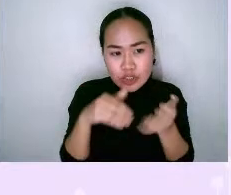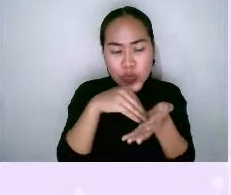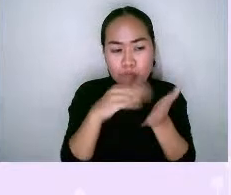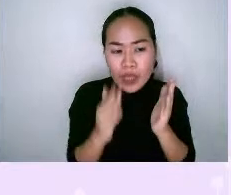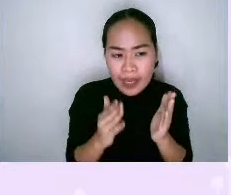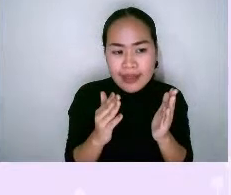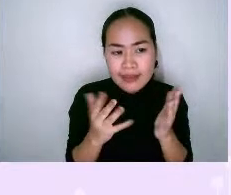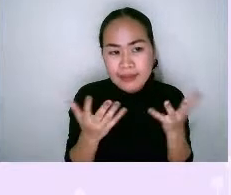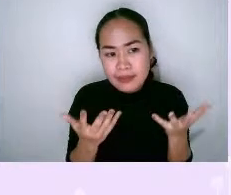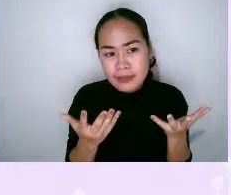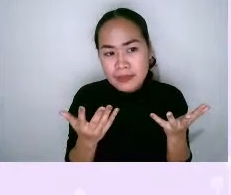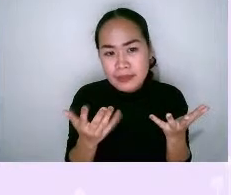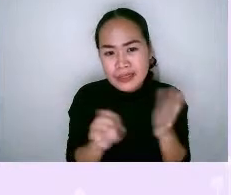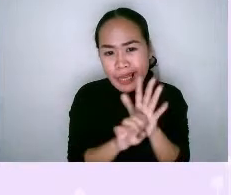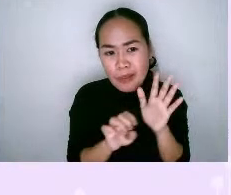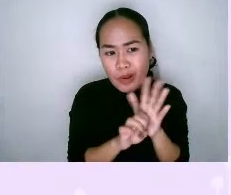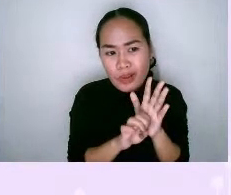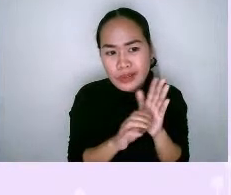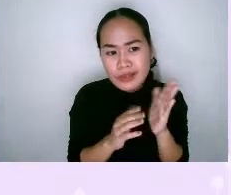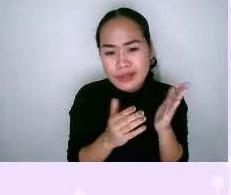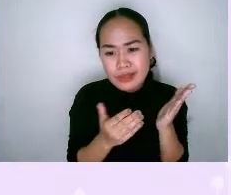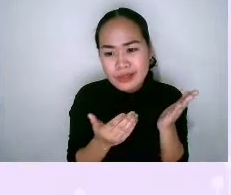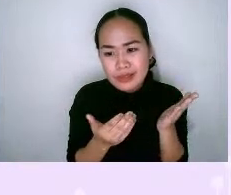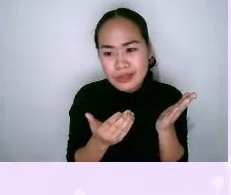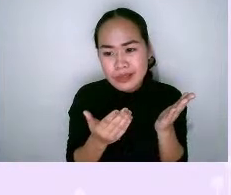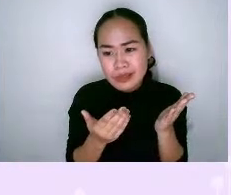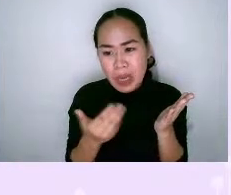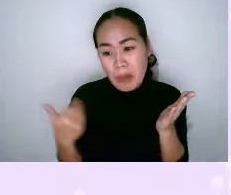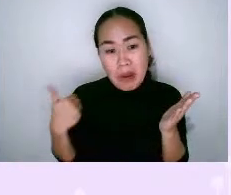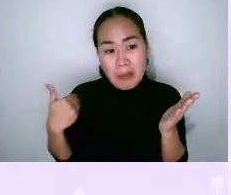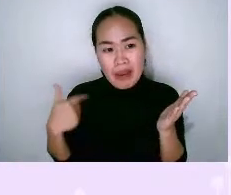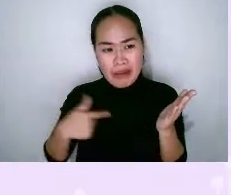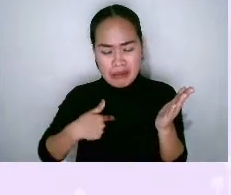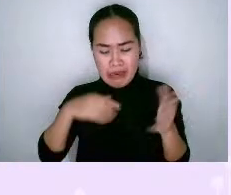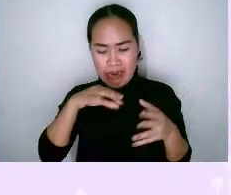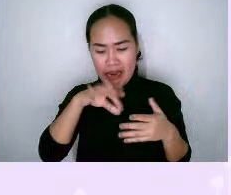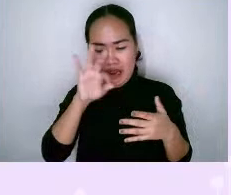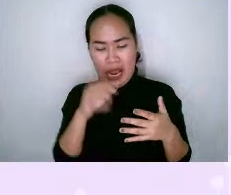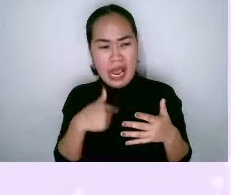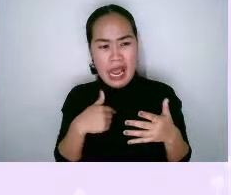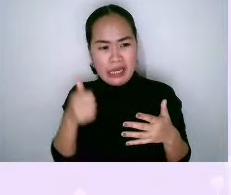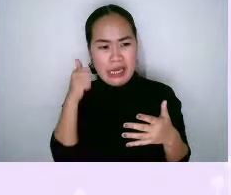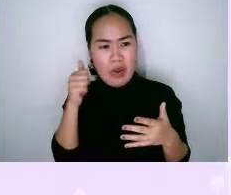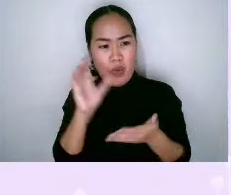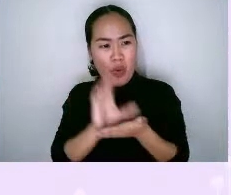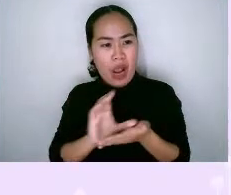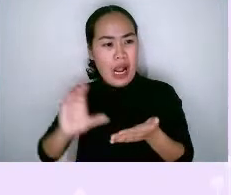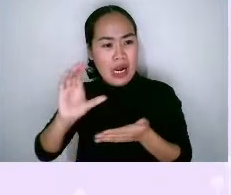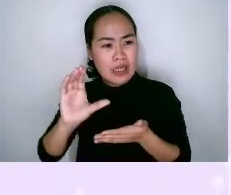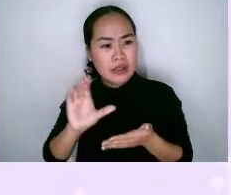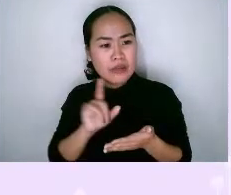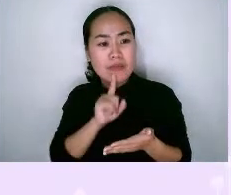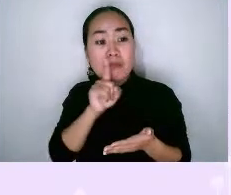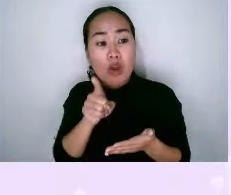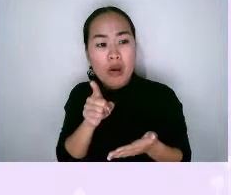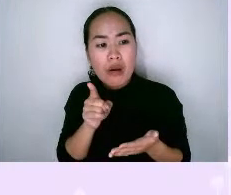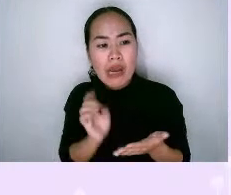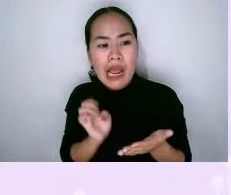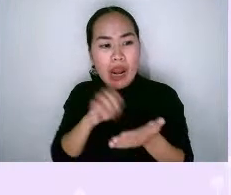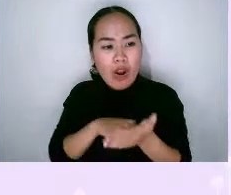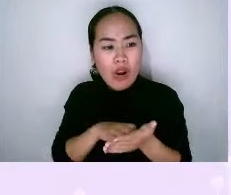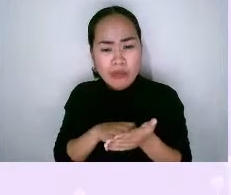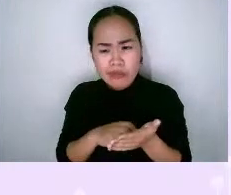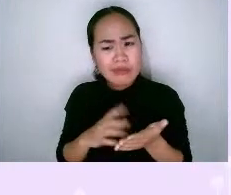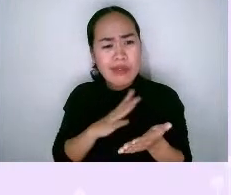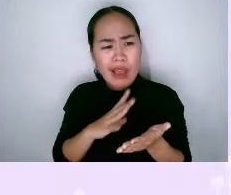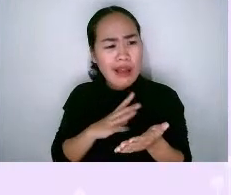example, hindi po natin option na magtuloy sa higher education. Meron po tayong mga trainings